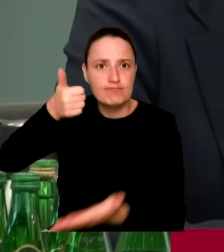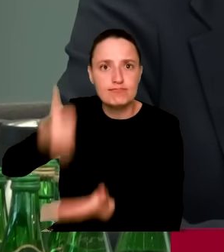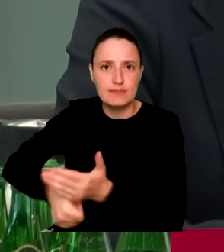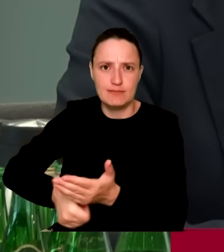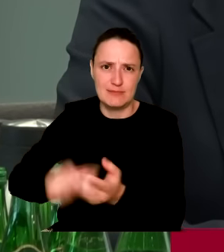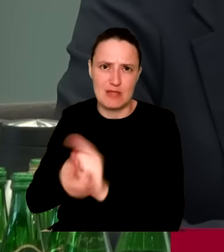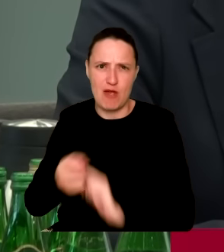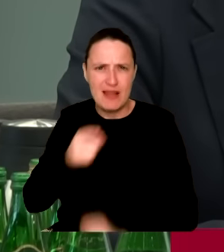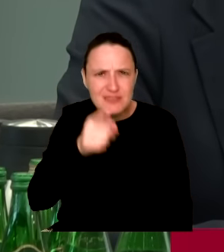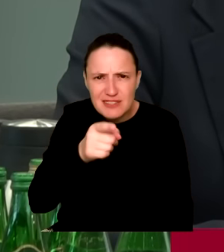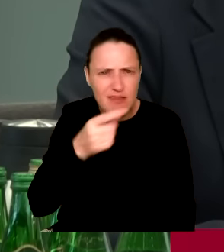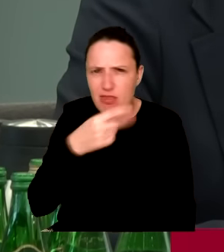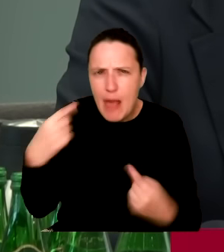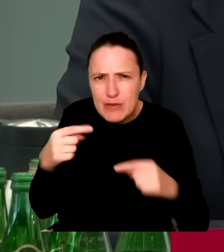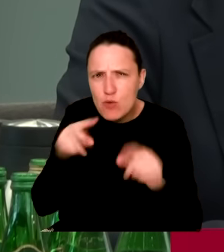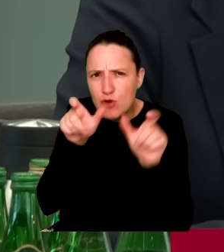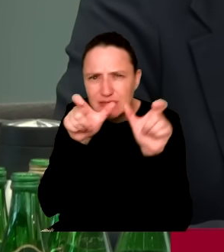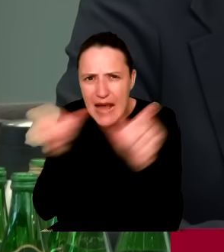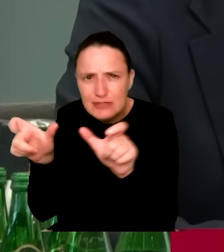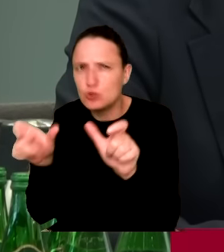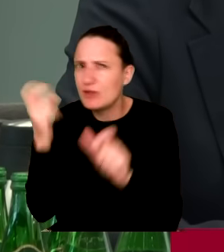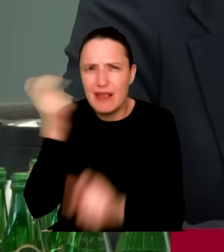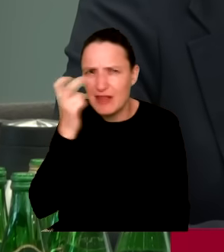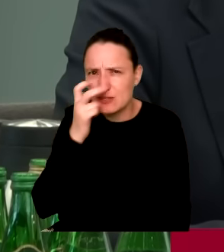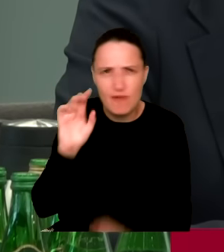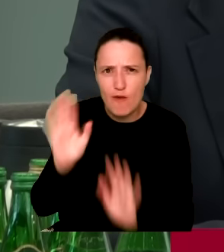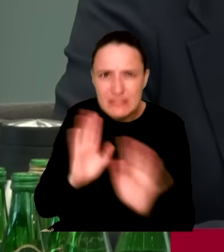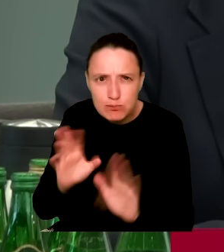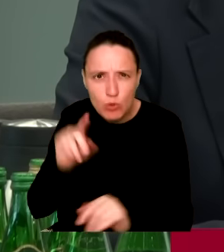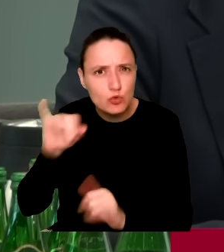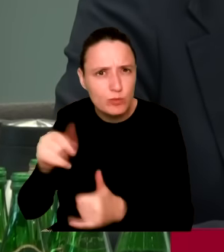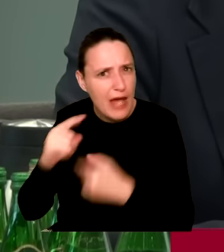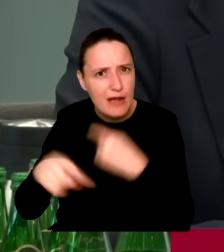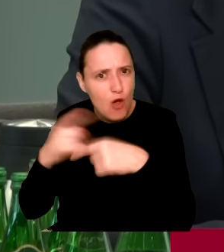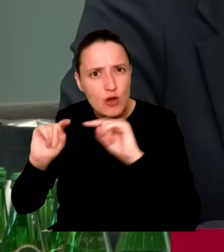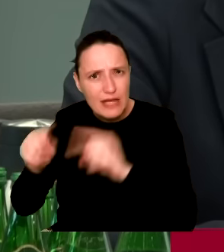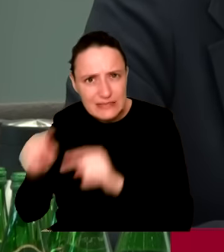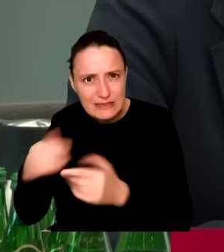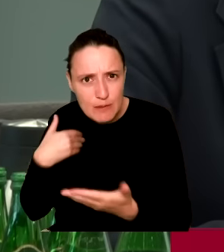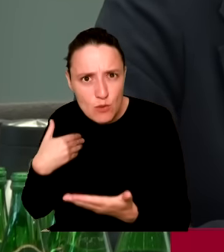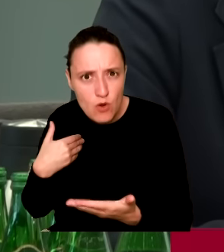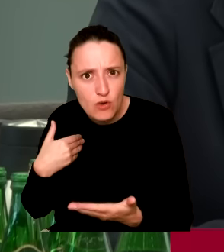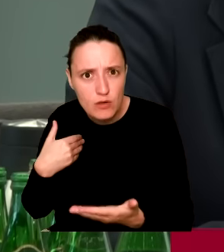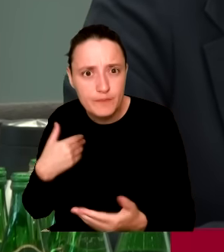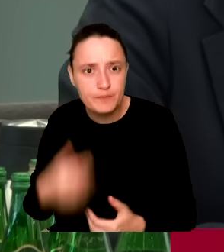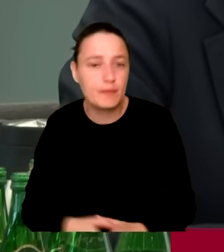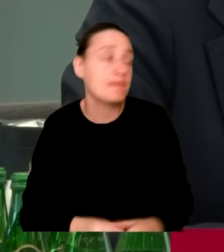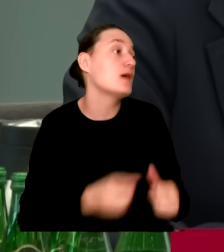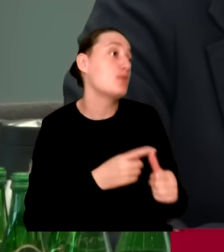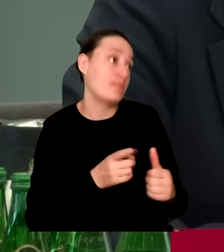powiedzieć że pan nie nadzorował i nie interesował się tym jak przeprowadzane są jak organizacja tych grze wyborów Po pierwsze muszę